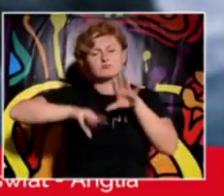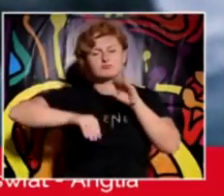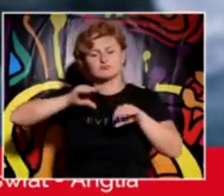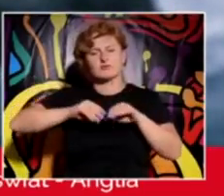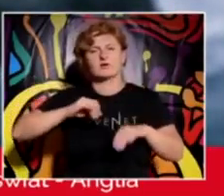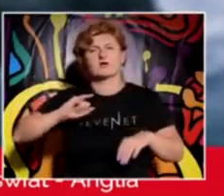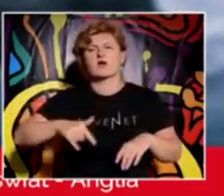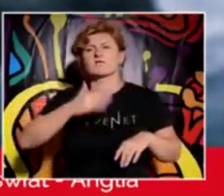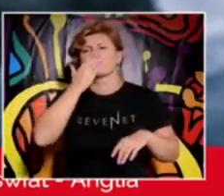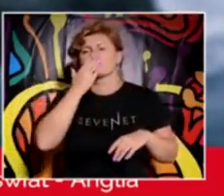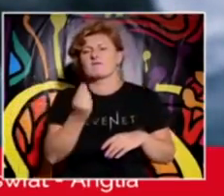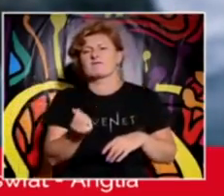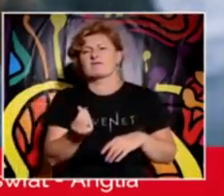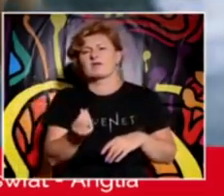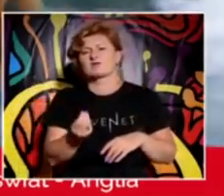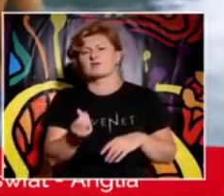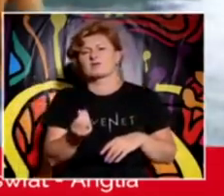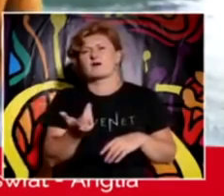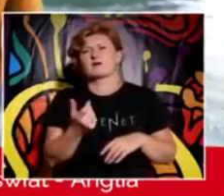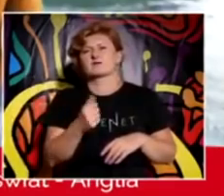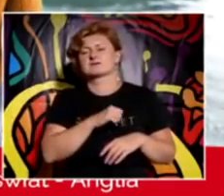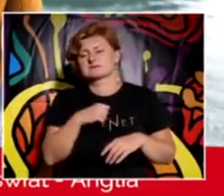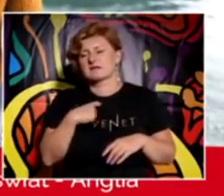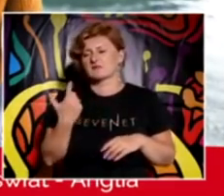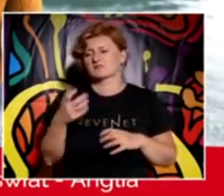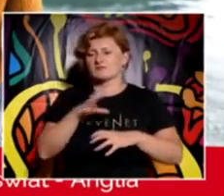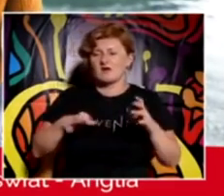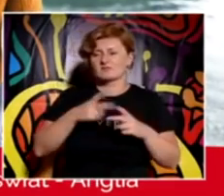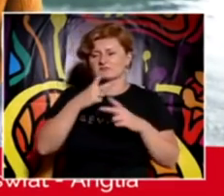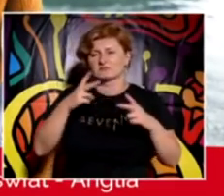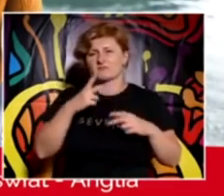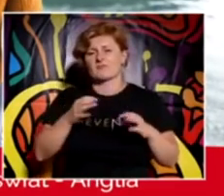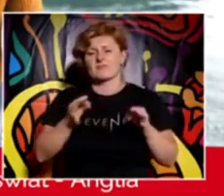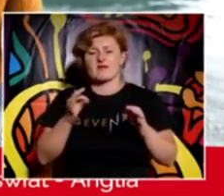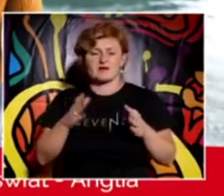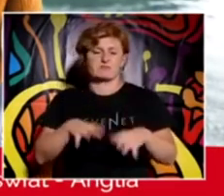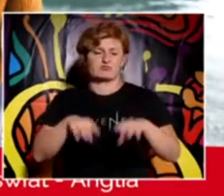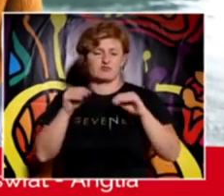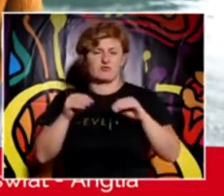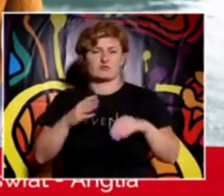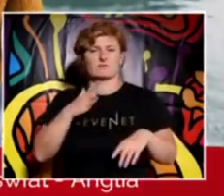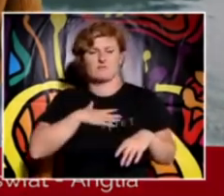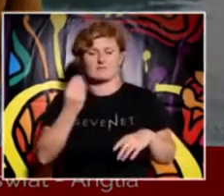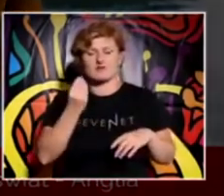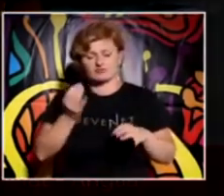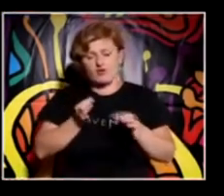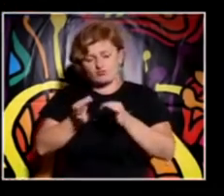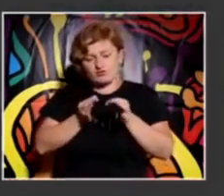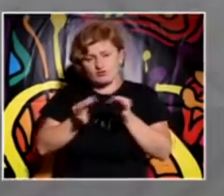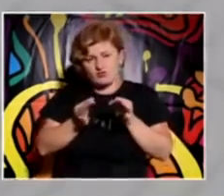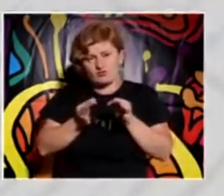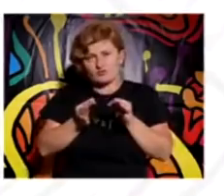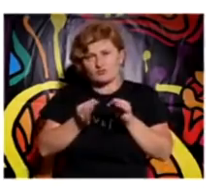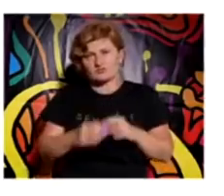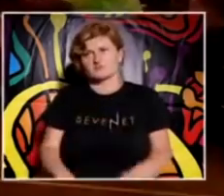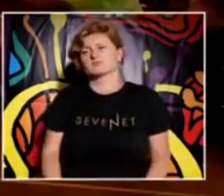jaki sposób finansujesz to swoje chodzenie samej przez świat? No na razie to jest początek, więc mam jeszcze pewne oszczędności, które wiedziałam,